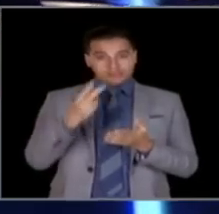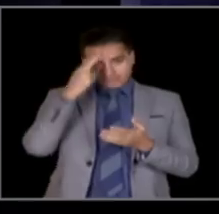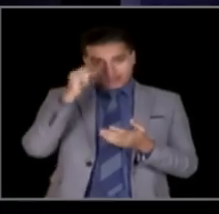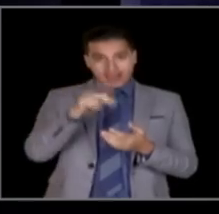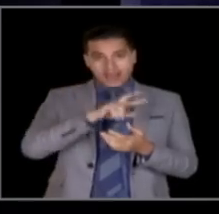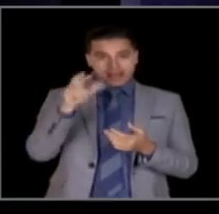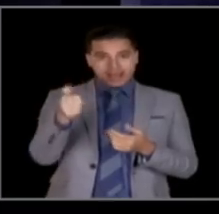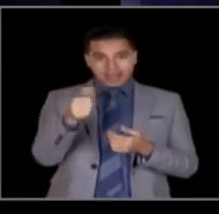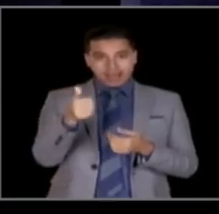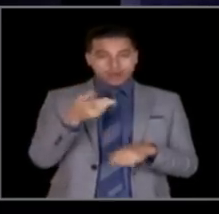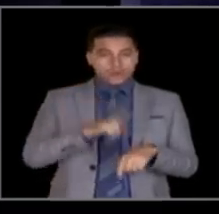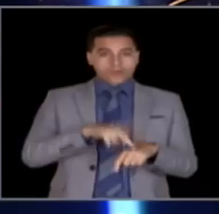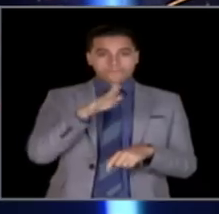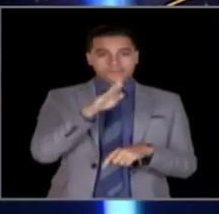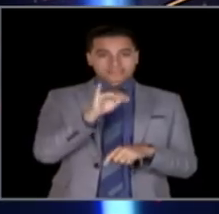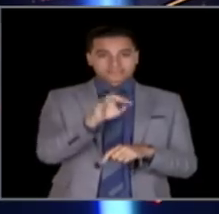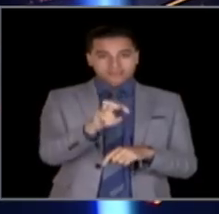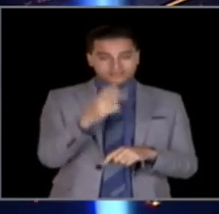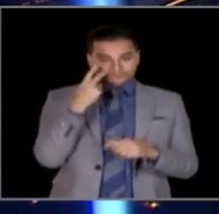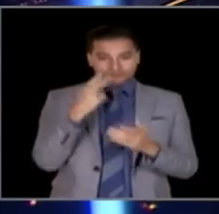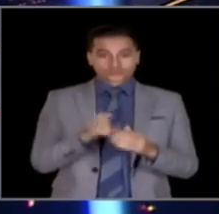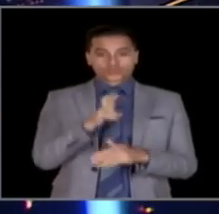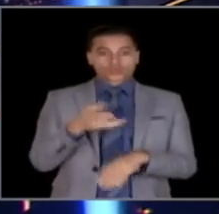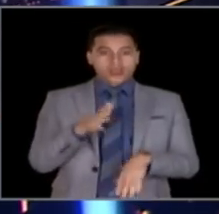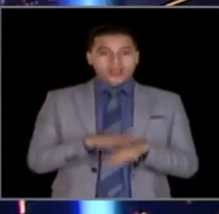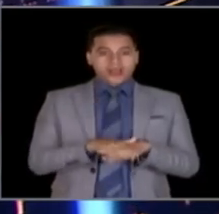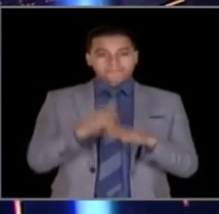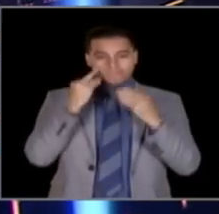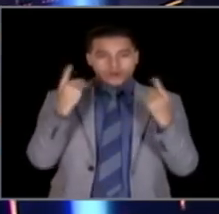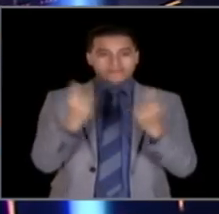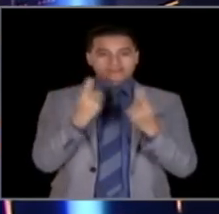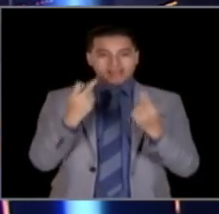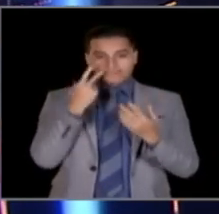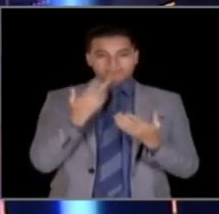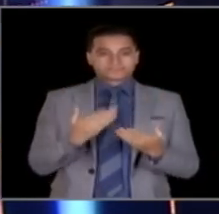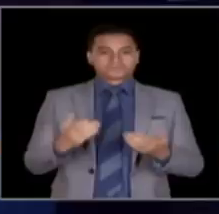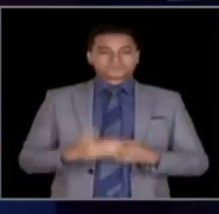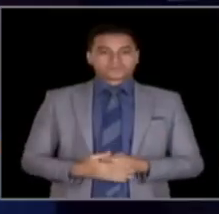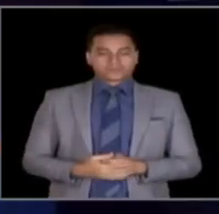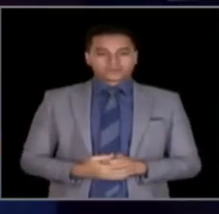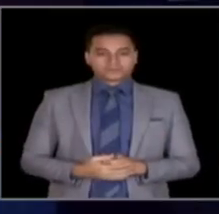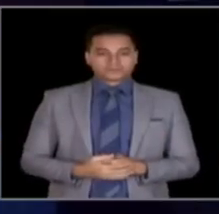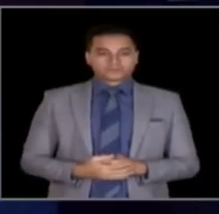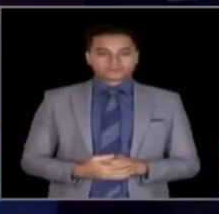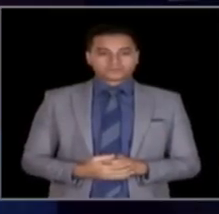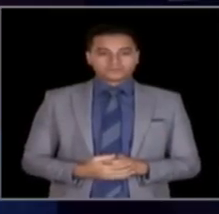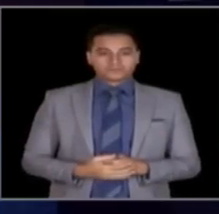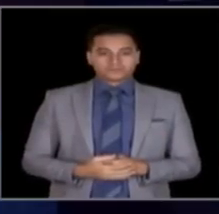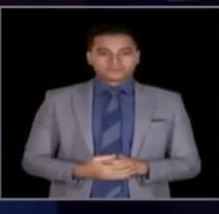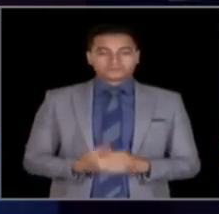ألاء وبسمة، بسمة وألاء، وسؤال في المعلومات العامة بعشر نقط.